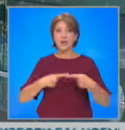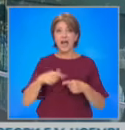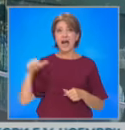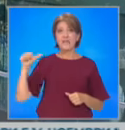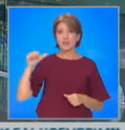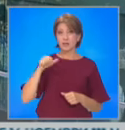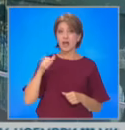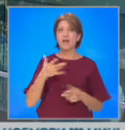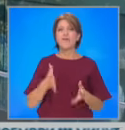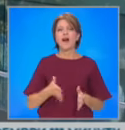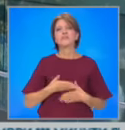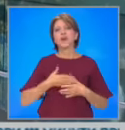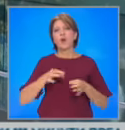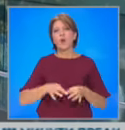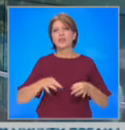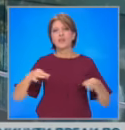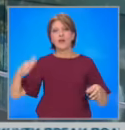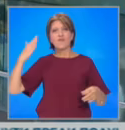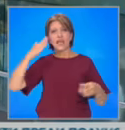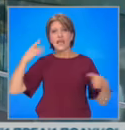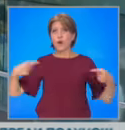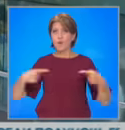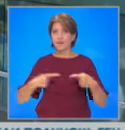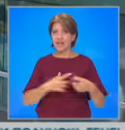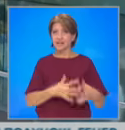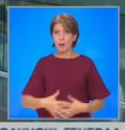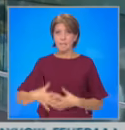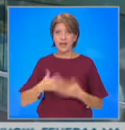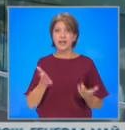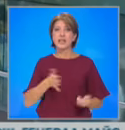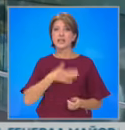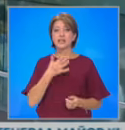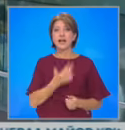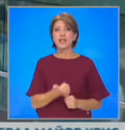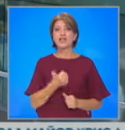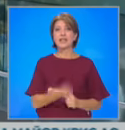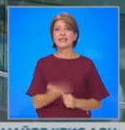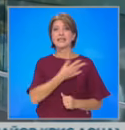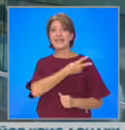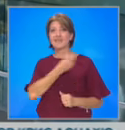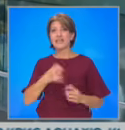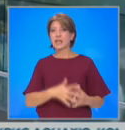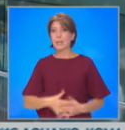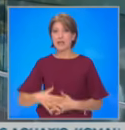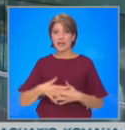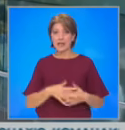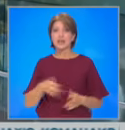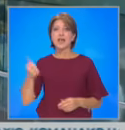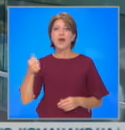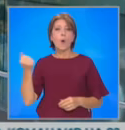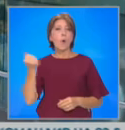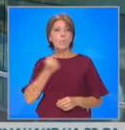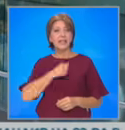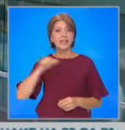най-продължителния военен конфликт на Съединените щати загинаха над 6200 американци. Убитите афганистанци